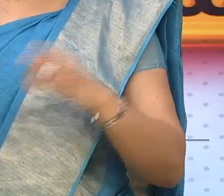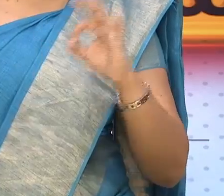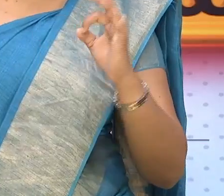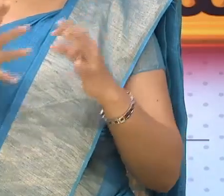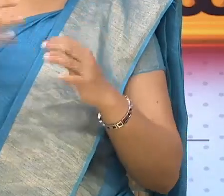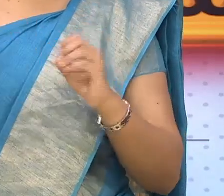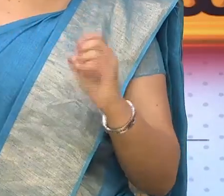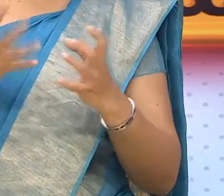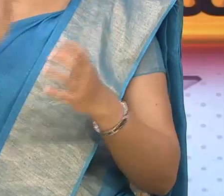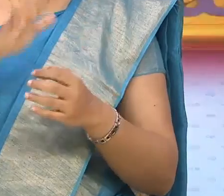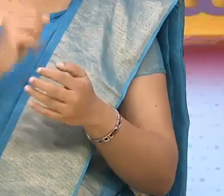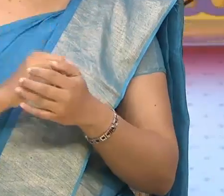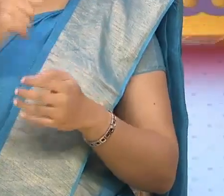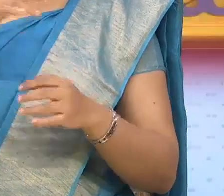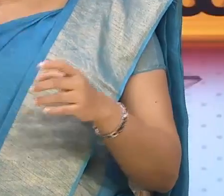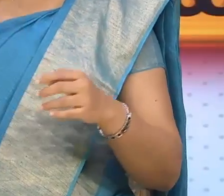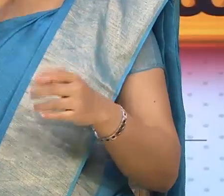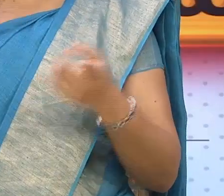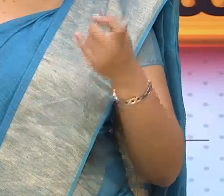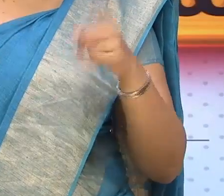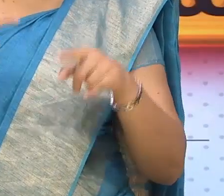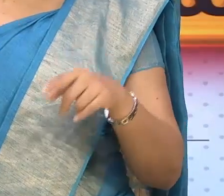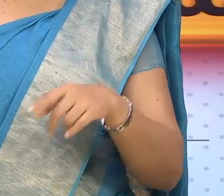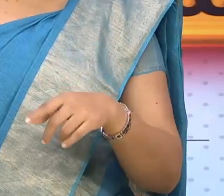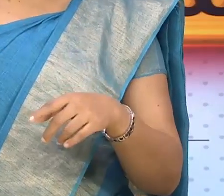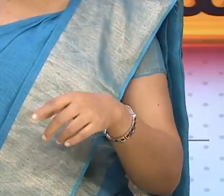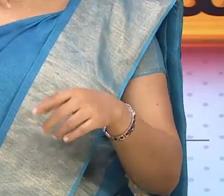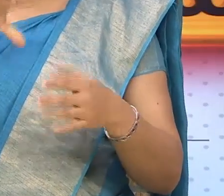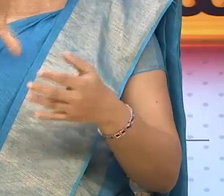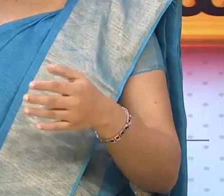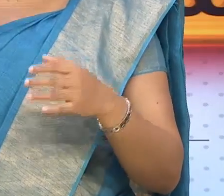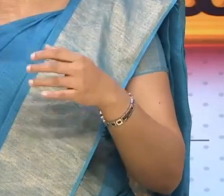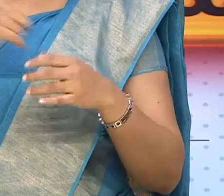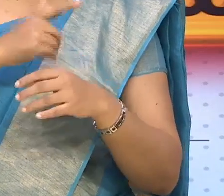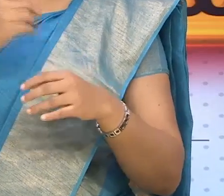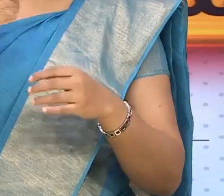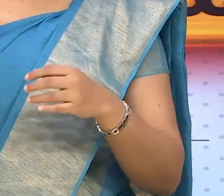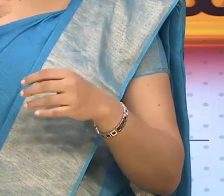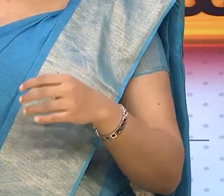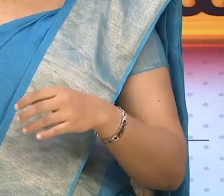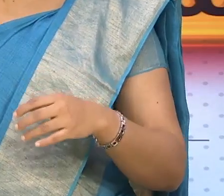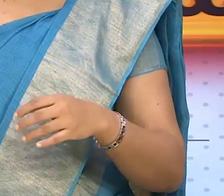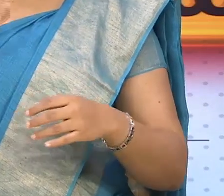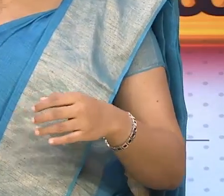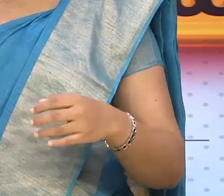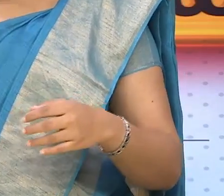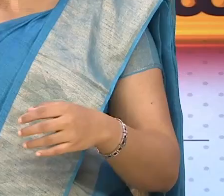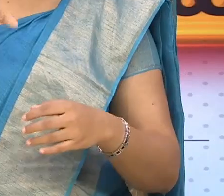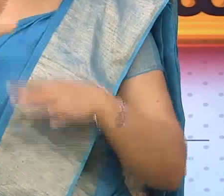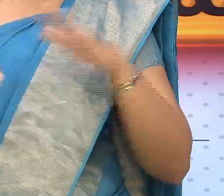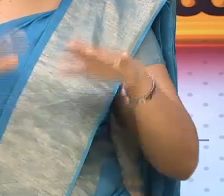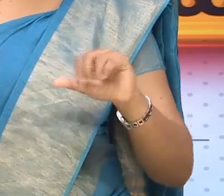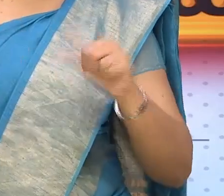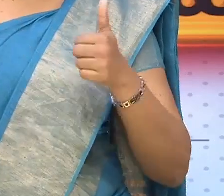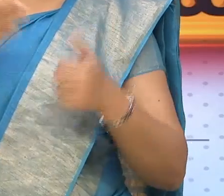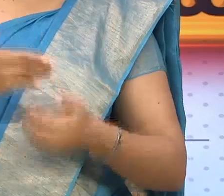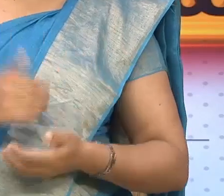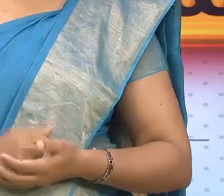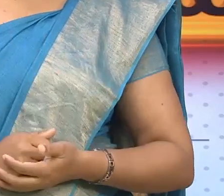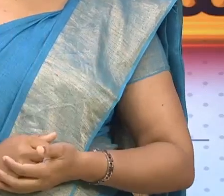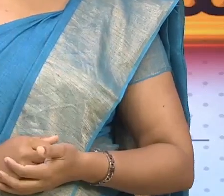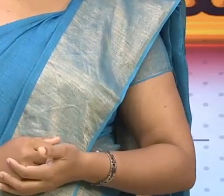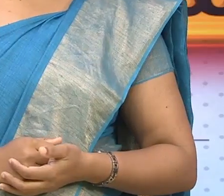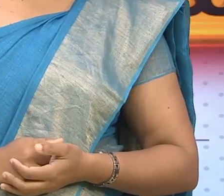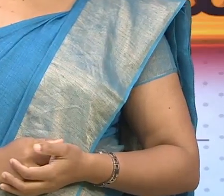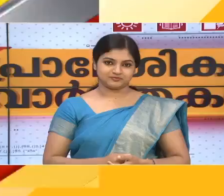ഒരു കുറ്റകൃത്യം നടന്നാൽ സ്റ്റേഷനിൽ സ്ഥാപിച്ചിരിക്കുന്ന മോണിറ്ററിൽ നേരിൽ കണ്ട് ഉടൻ നടപടി സ്വീകരിക്കാൻ പോലീസിന് ഇനി മുതൽ സാധിക്കും.